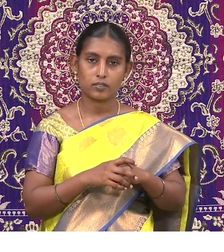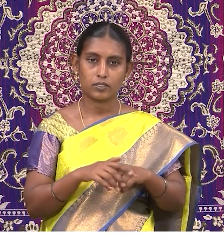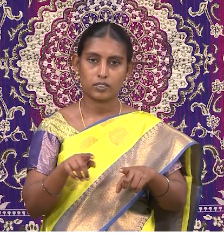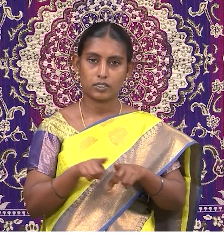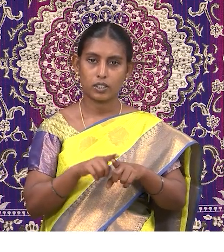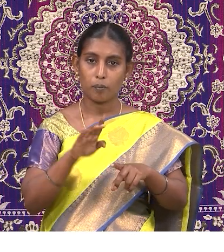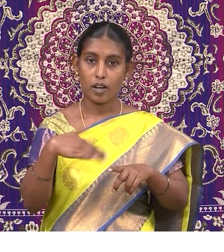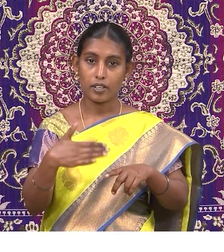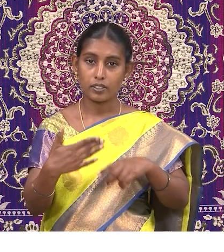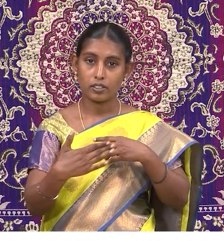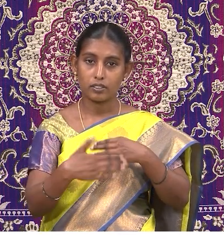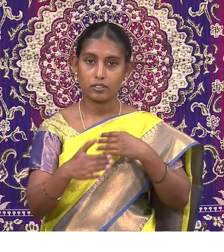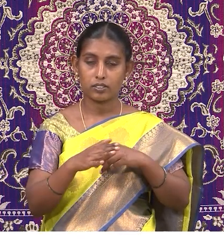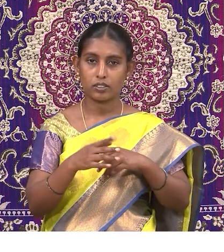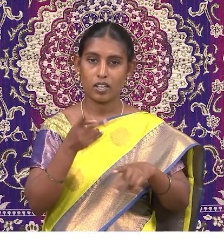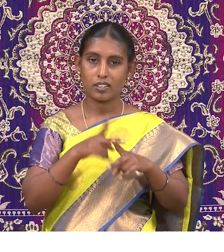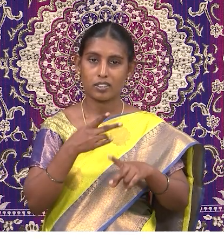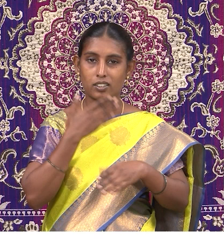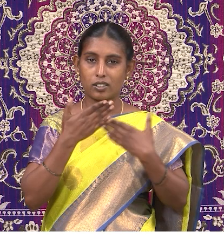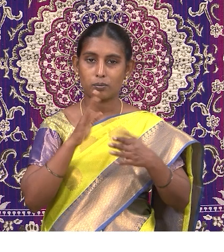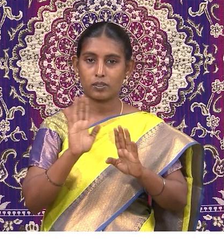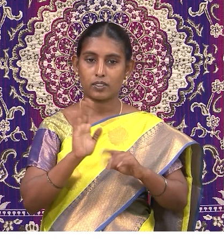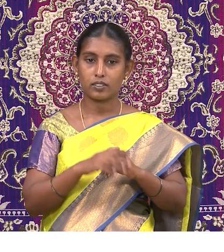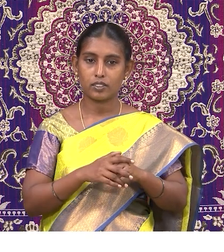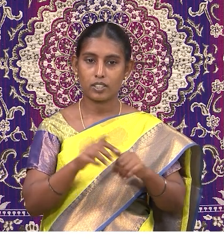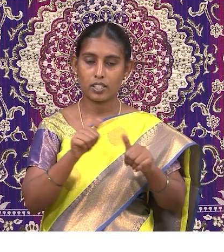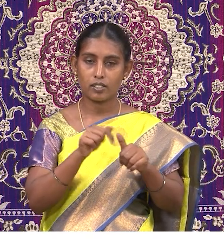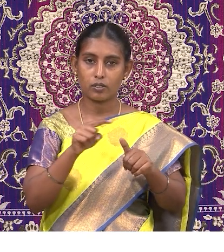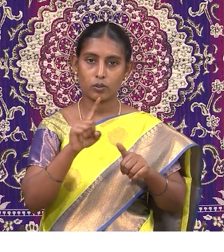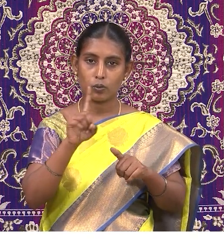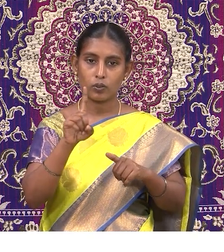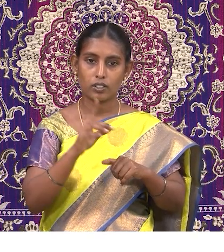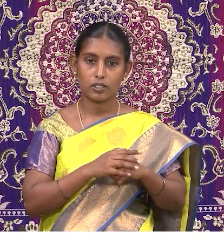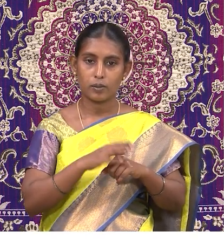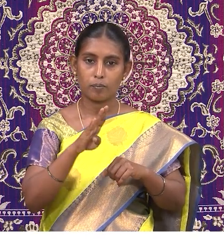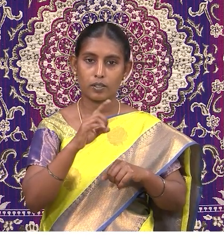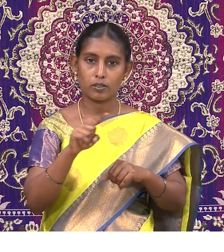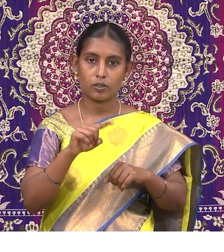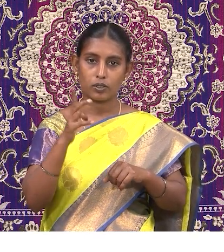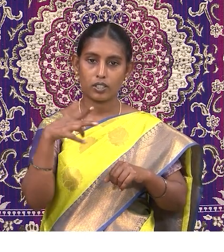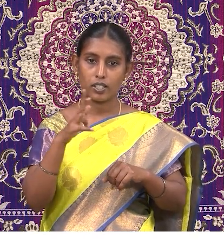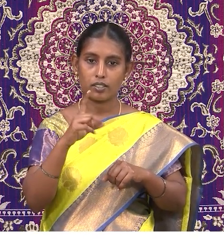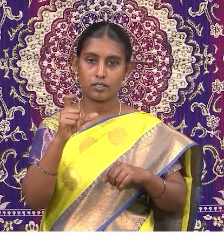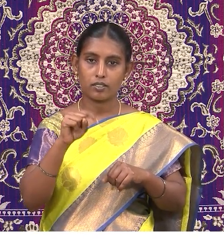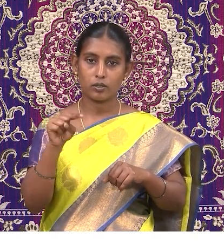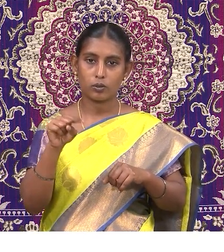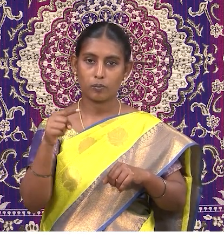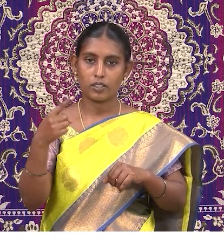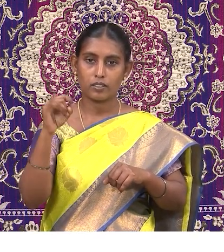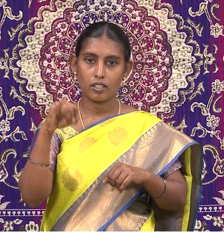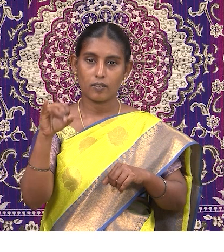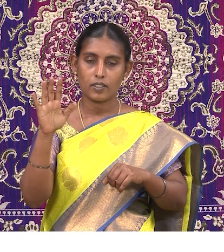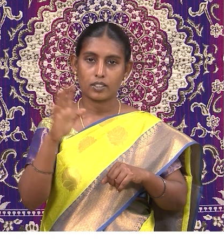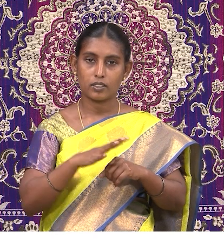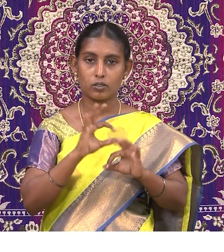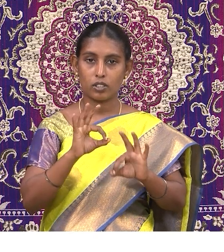இனிமேல் அடுத்தடுத்த கணக்கு தேவைப்படாதுன்னு நினைக்கிறேன். அப்போ a=1 எழுதுவீங்க, b=8 எழுதுவீங்க, c=-65. ஆக இது